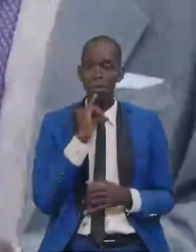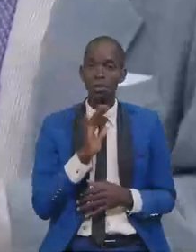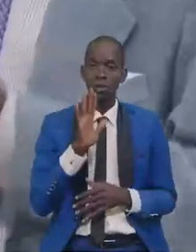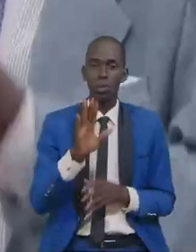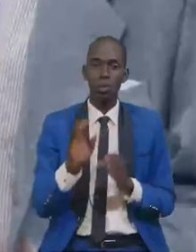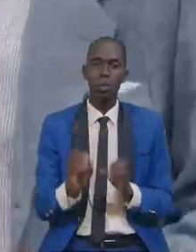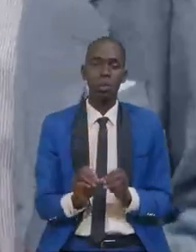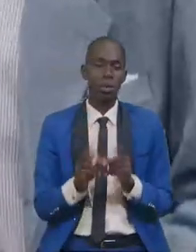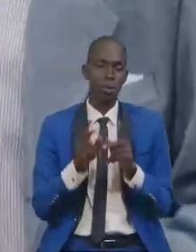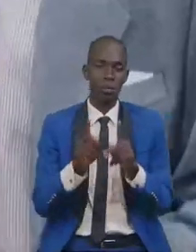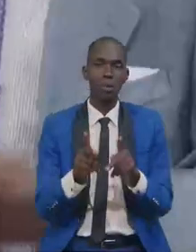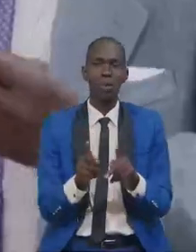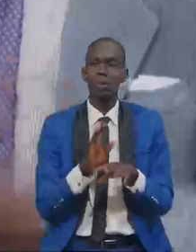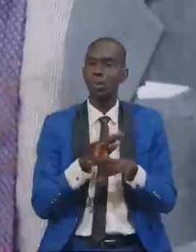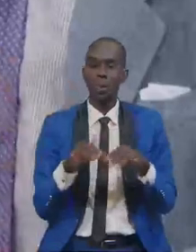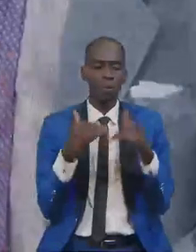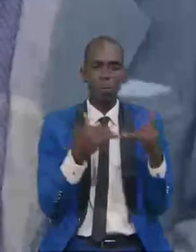Mais c'est ta chance.